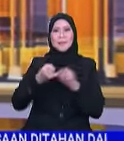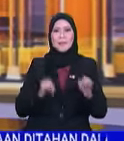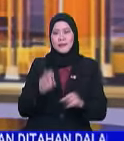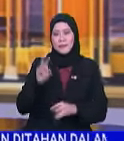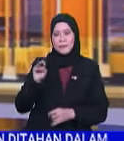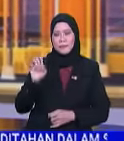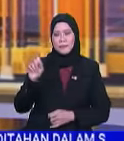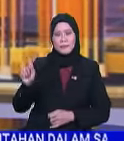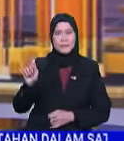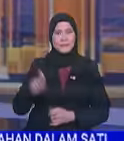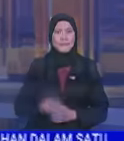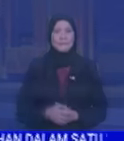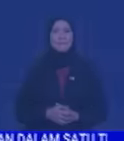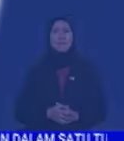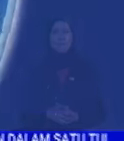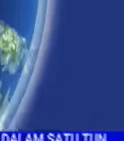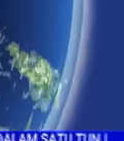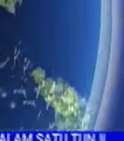Malaysia.